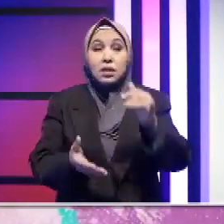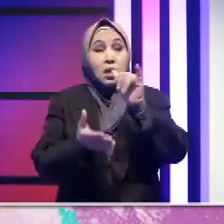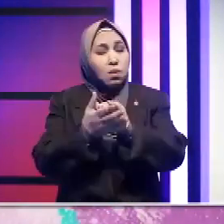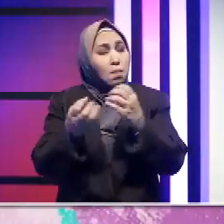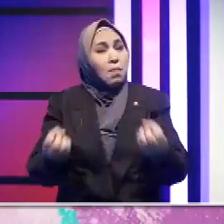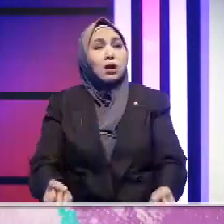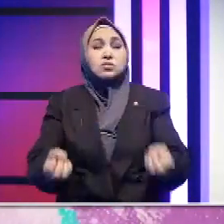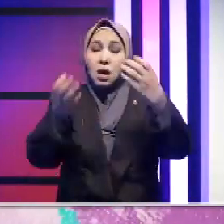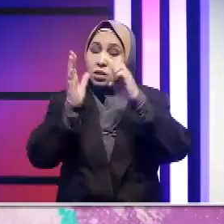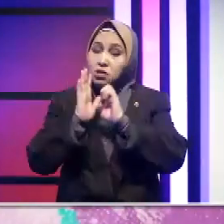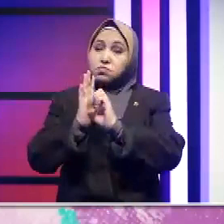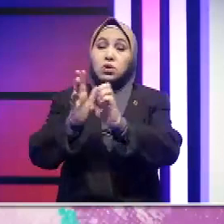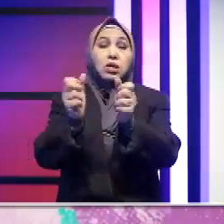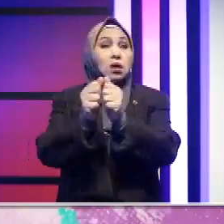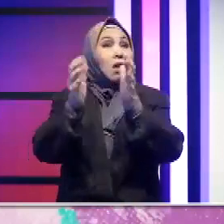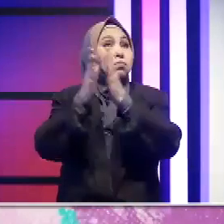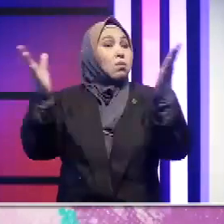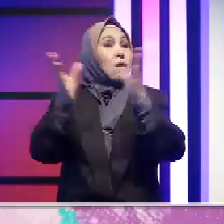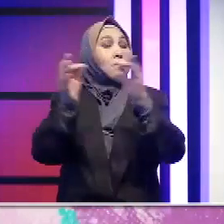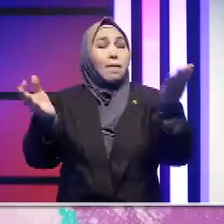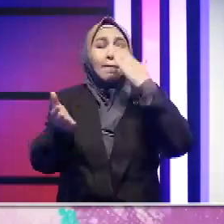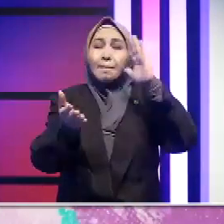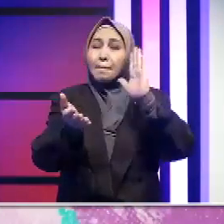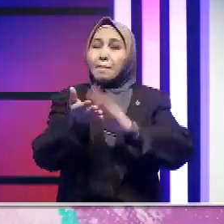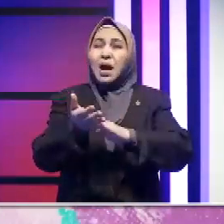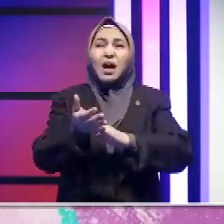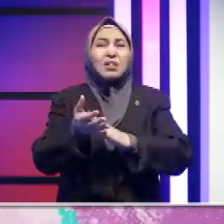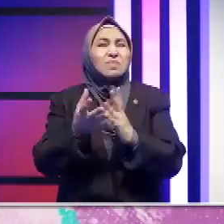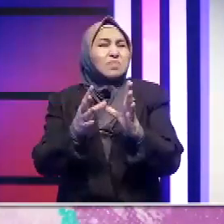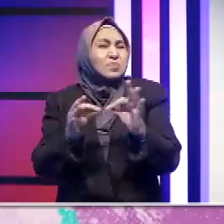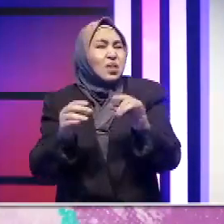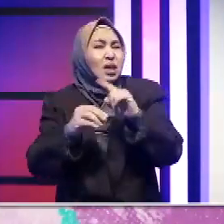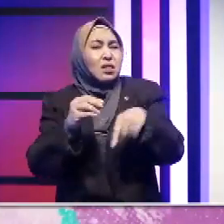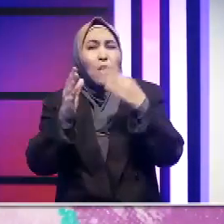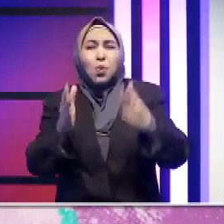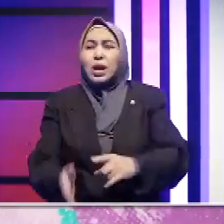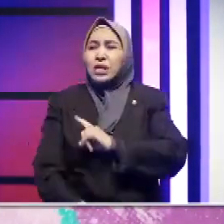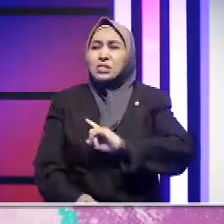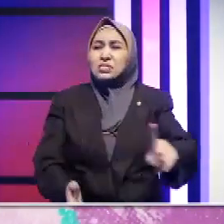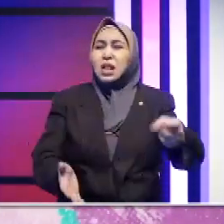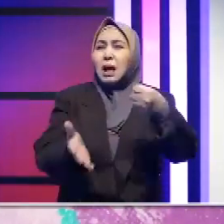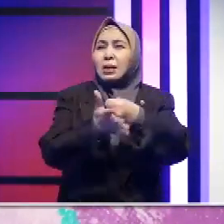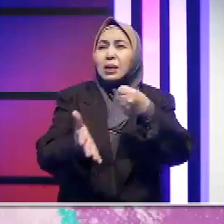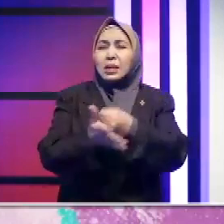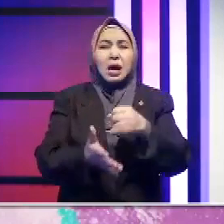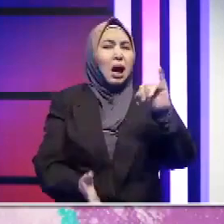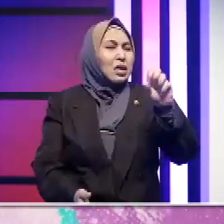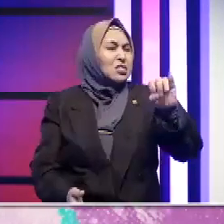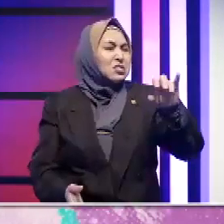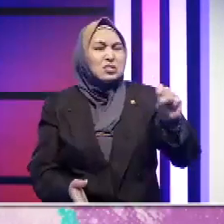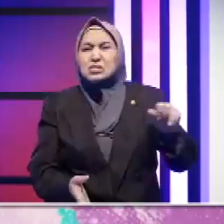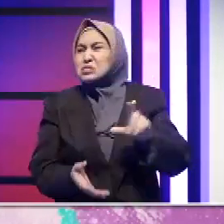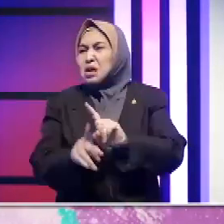ramai didedahkan dengan Bride bad news Berita tentang orang Islam jahat carries IC sebagainya